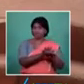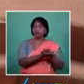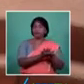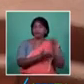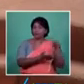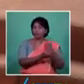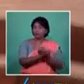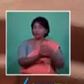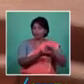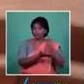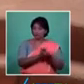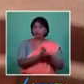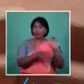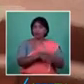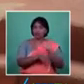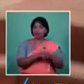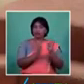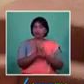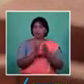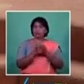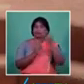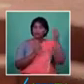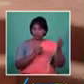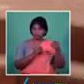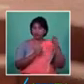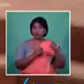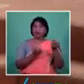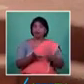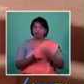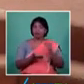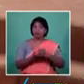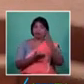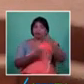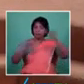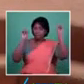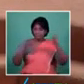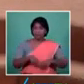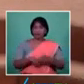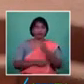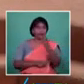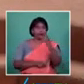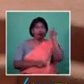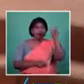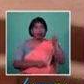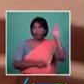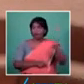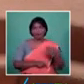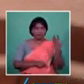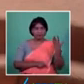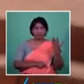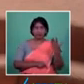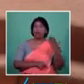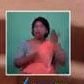දැම්මම ඒ පැමිණිල්ල පරිගණක අපරාධංශයට යොමු කරා යොමු කරාට පස්සේ තුන් වතාවක් කැඳෙව්වා හැබැයි අක දවසක්වත් ආවෙ නැහැ